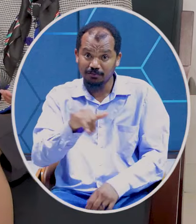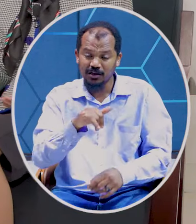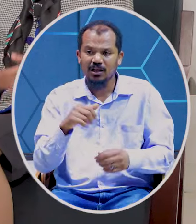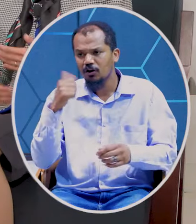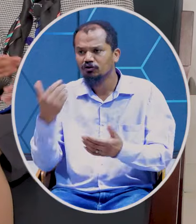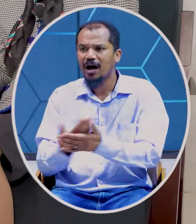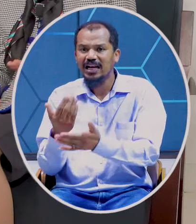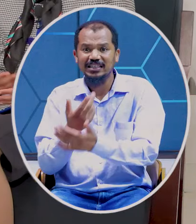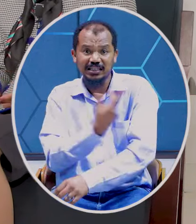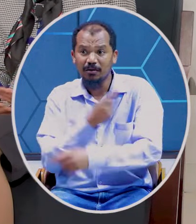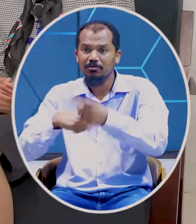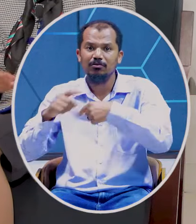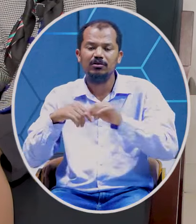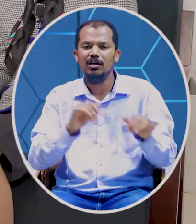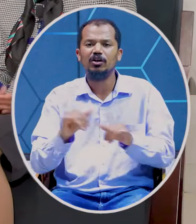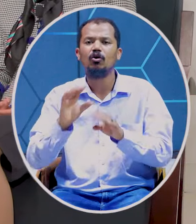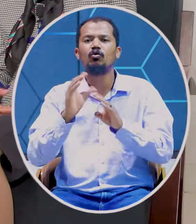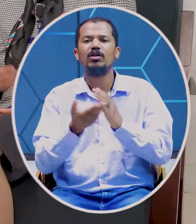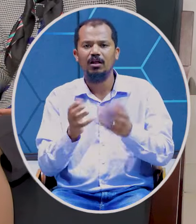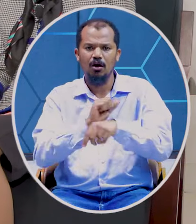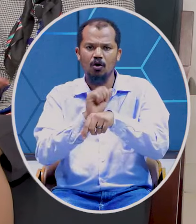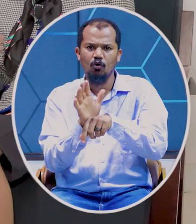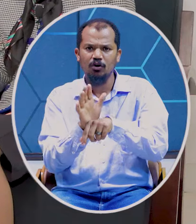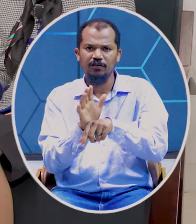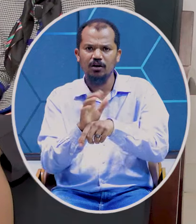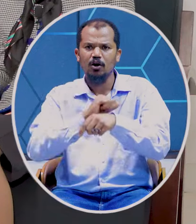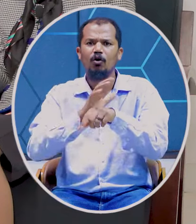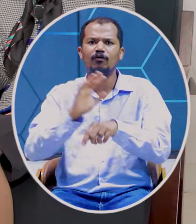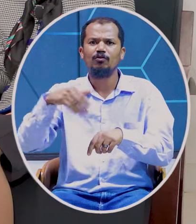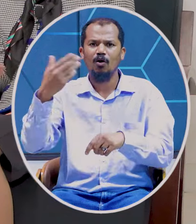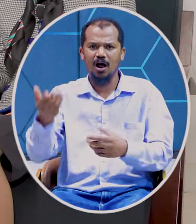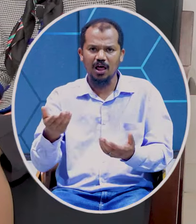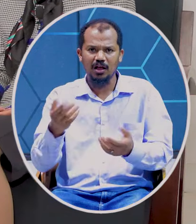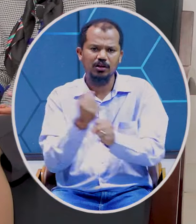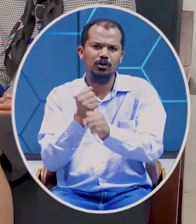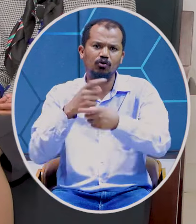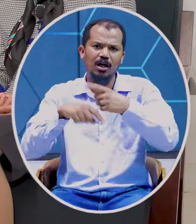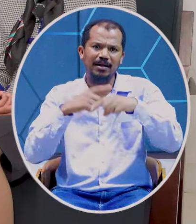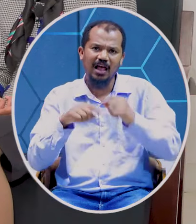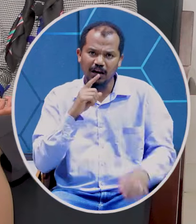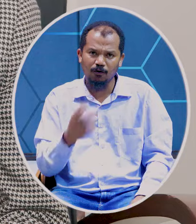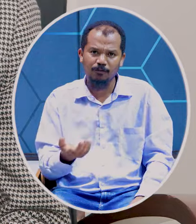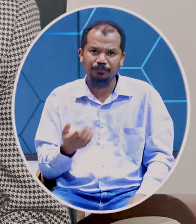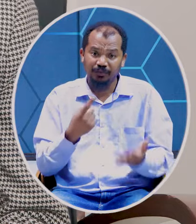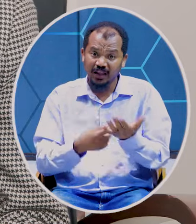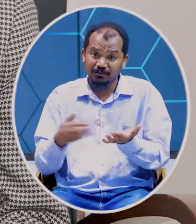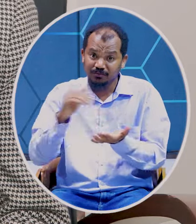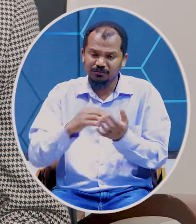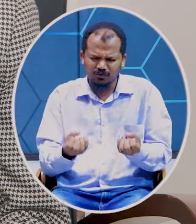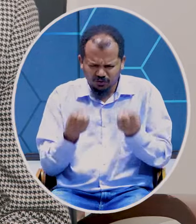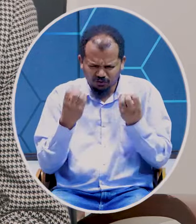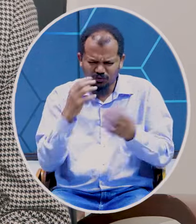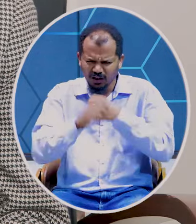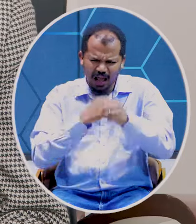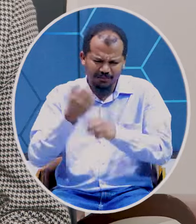ማለት ነው። ሌሎችም አዳዲስ ክትባቶች የሚመጡት እንደ ሁኔታው ነው። የኮቪድ ክትባት ኮቪድ ከተከሰተ በኋላ ተሰርቶ የመጣ ነገር ነው። ይሄም ደግሞ